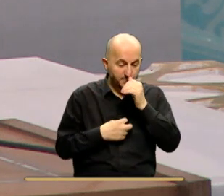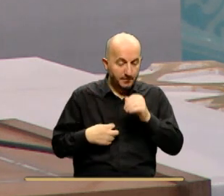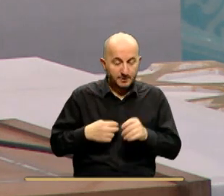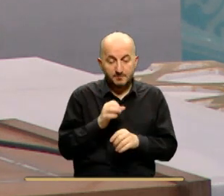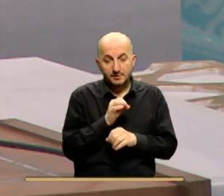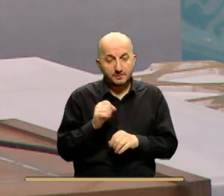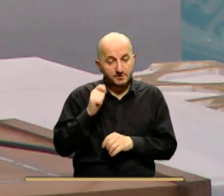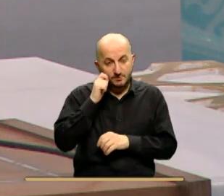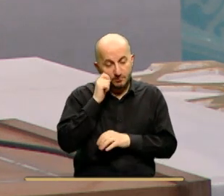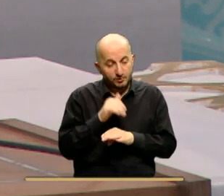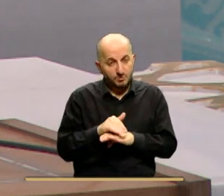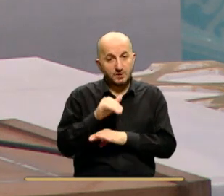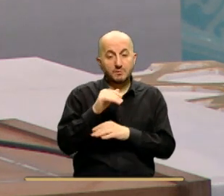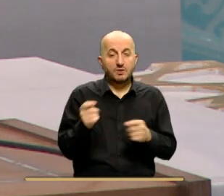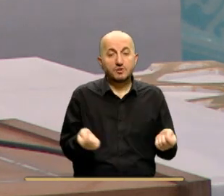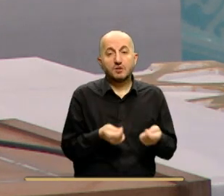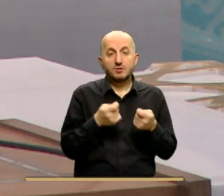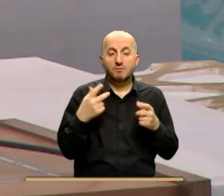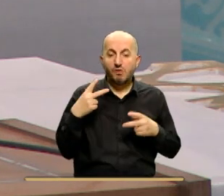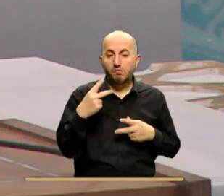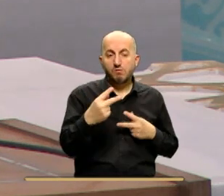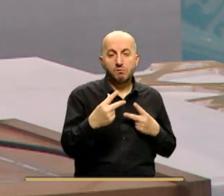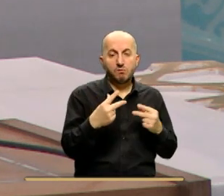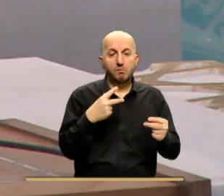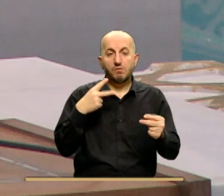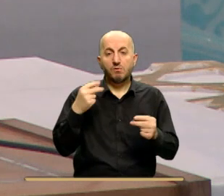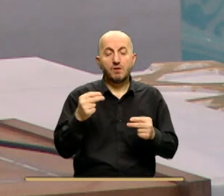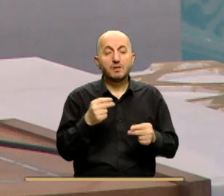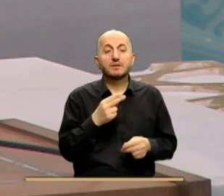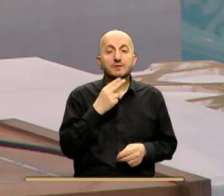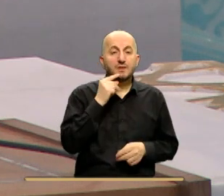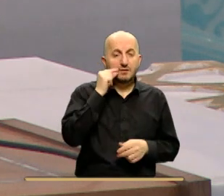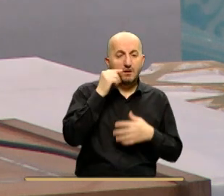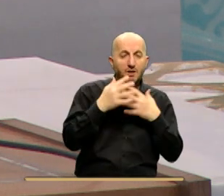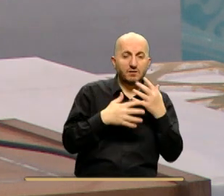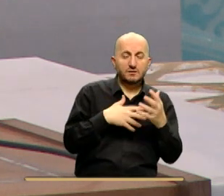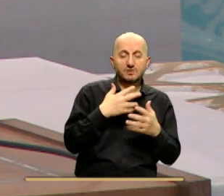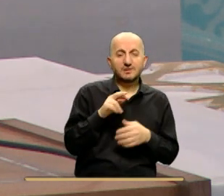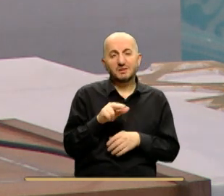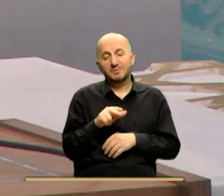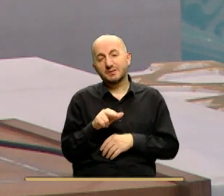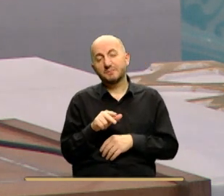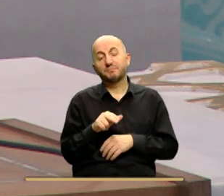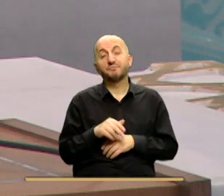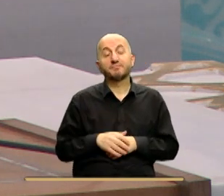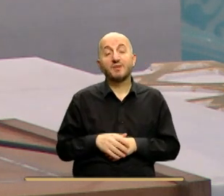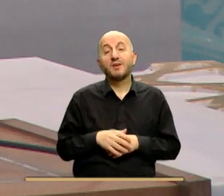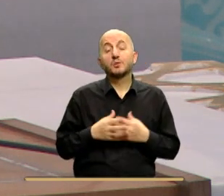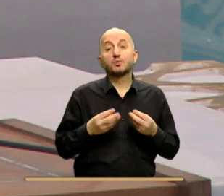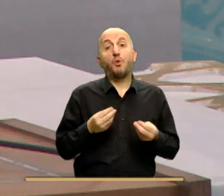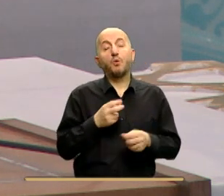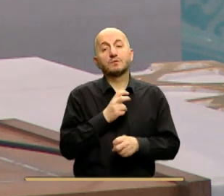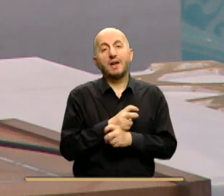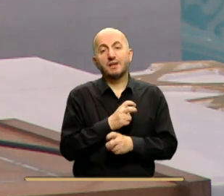peygambersiz bir Müslüman yaşamaya çalışma aşılaması, cinsiyetsizlik gibi bu şekilde çok